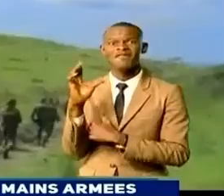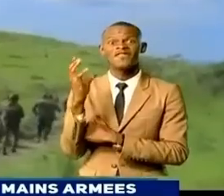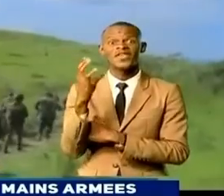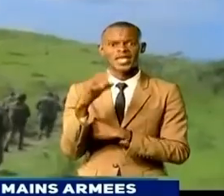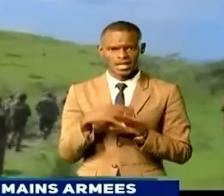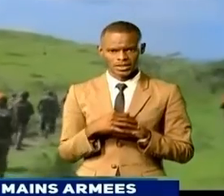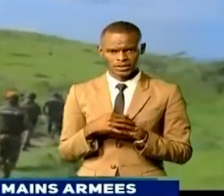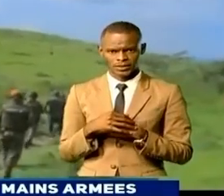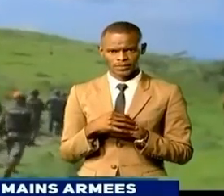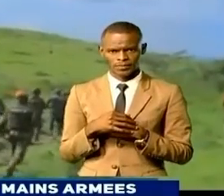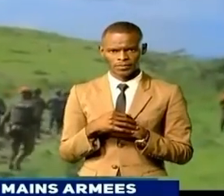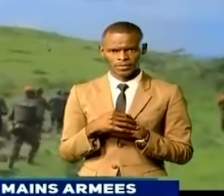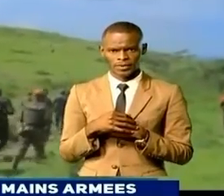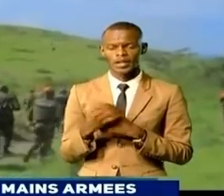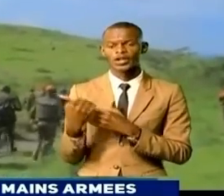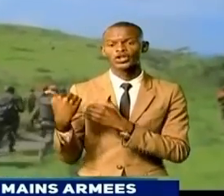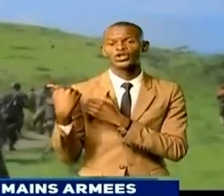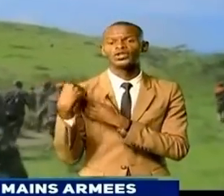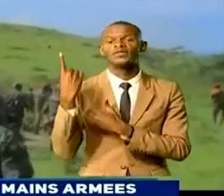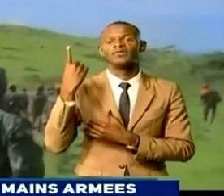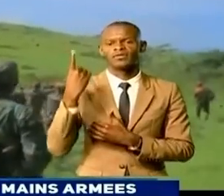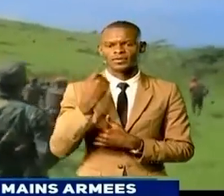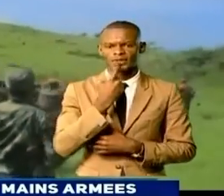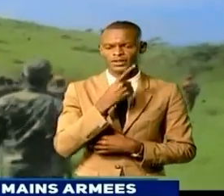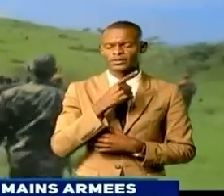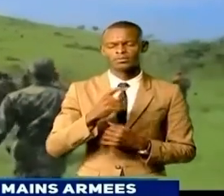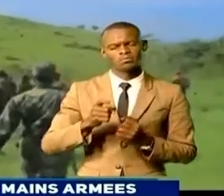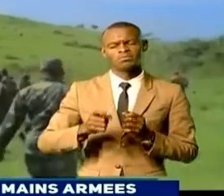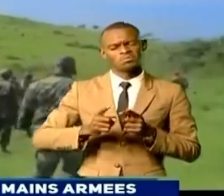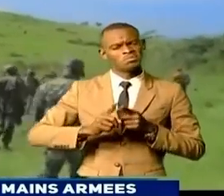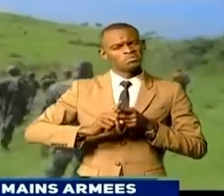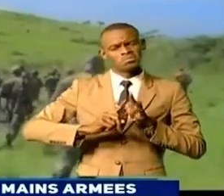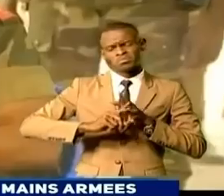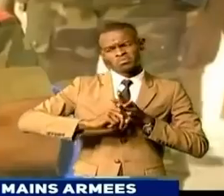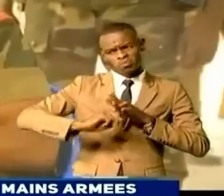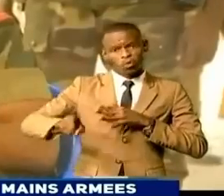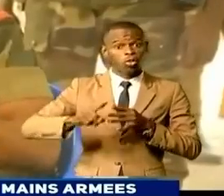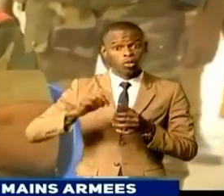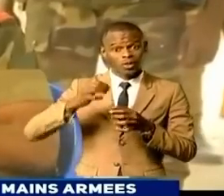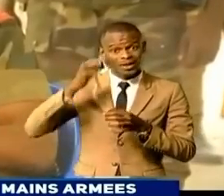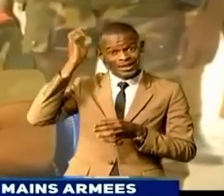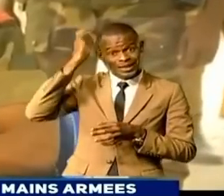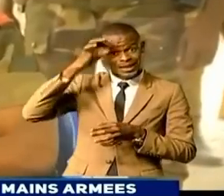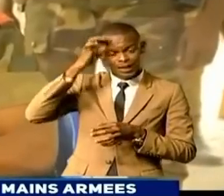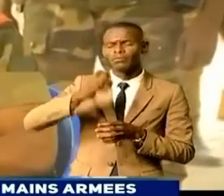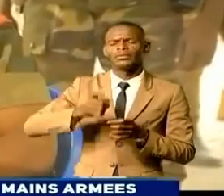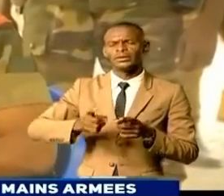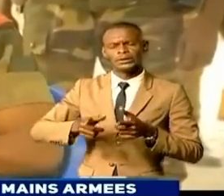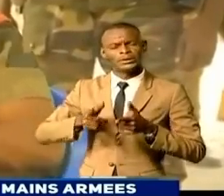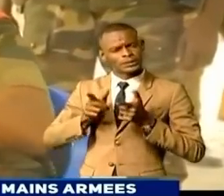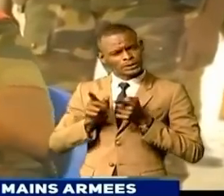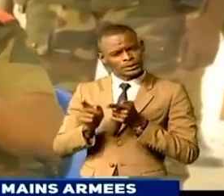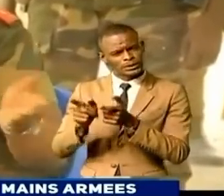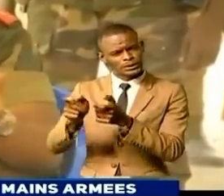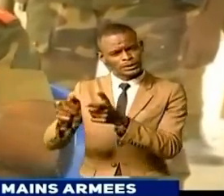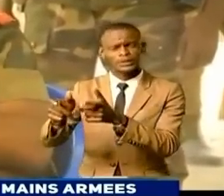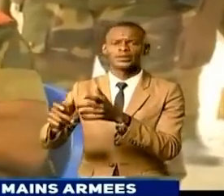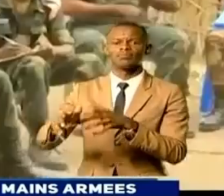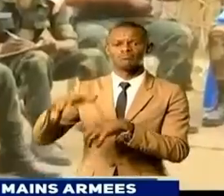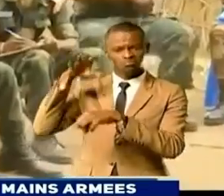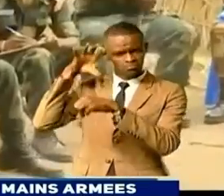d'armes de poursuivre les ennemis jusqu'à leur dernier retranchement, quel que soit leur nature. Conscience.